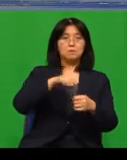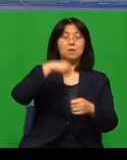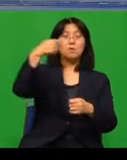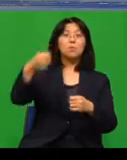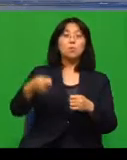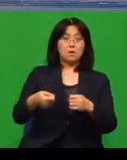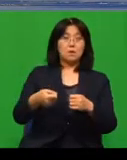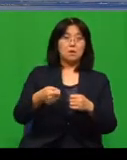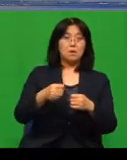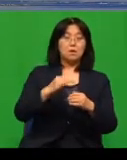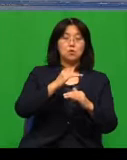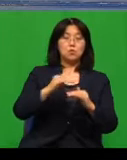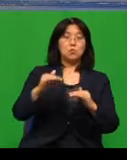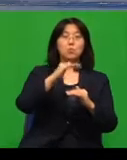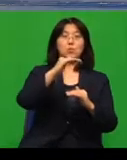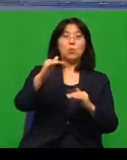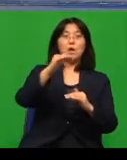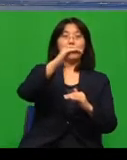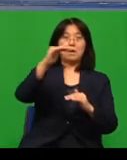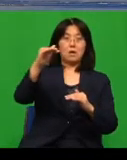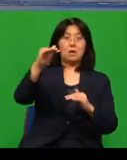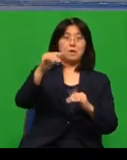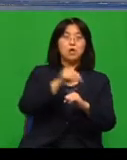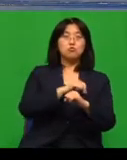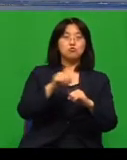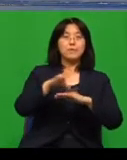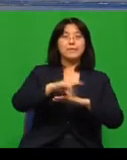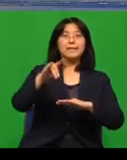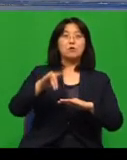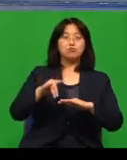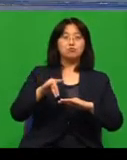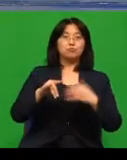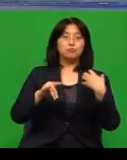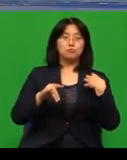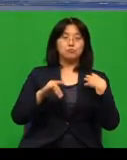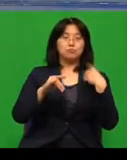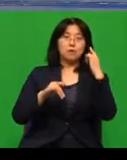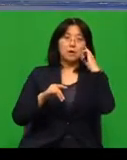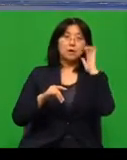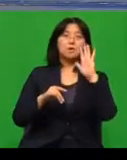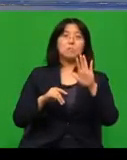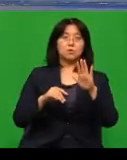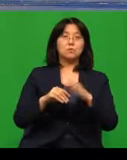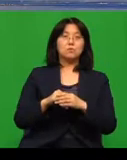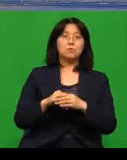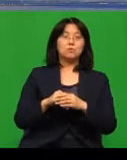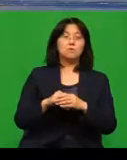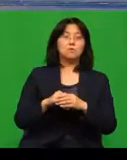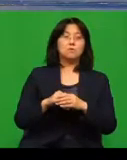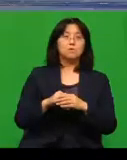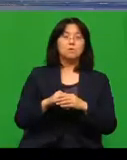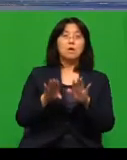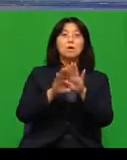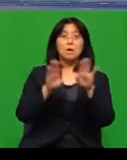、各フロアでそれぞれ特別企画をやることにいたしております。から開